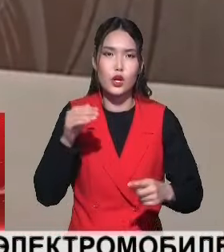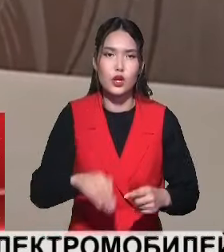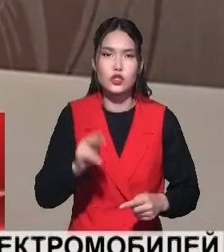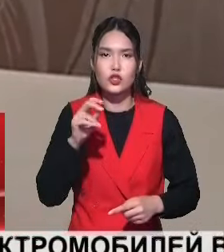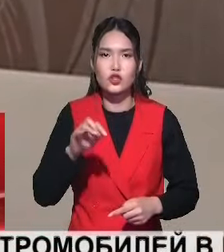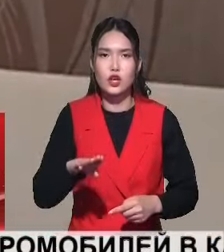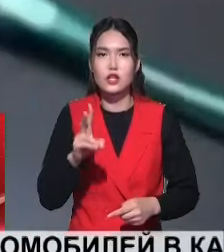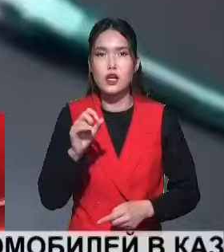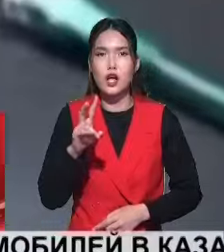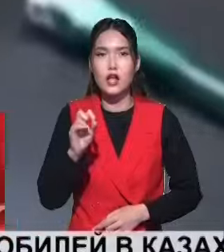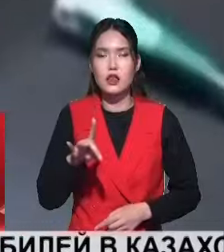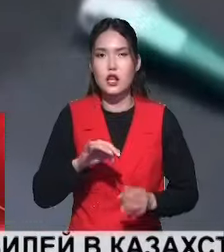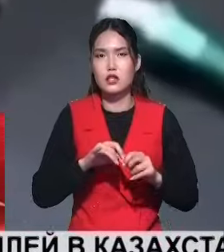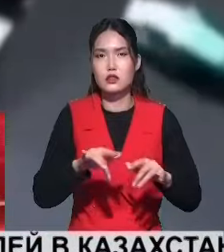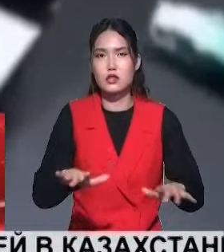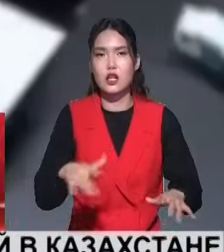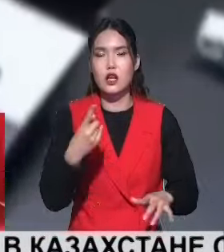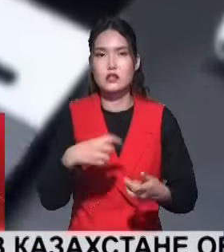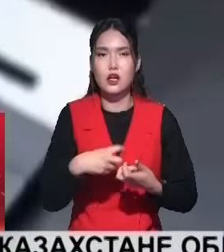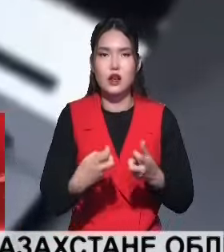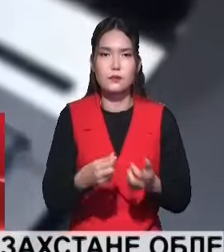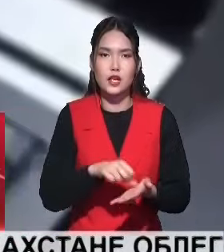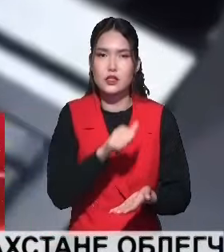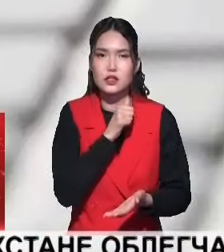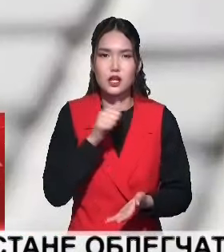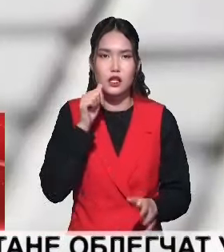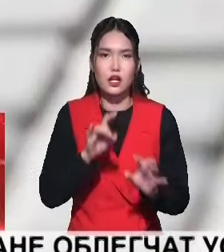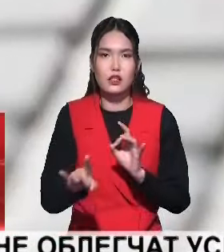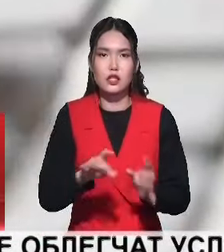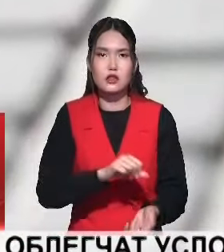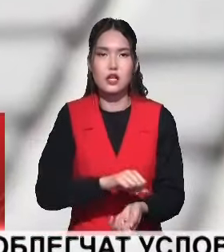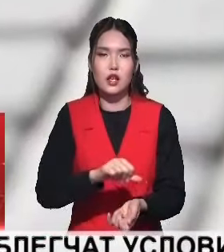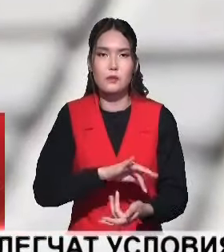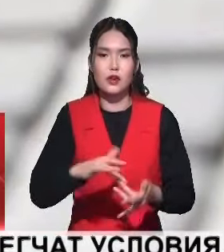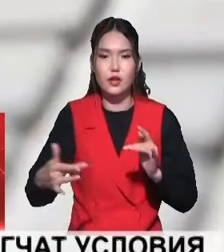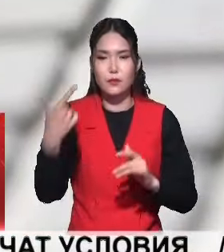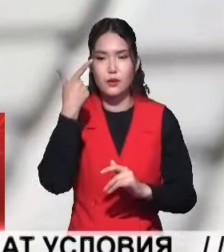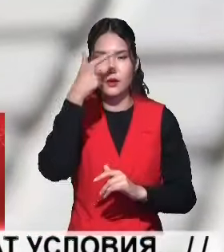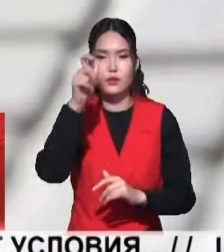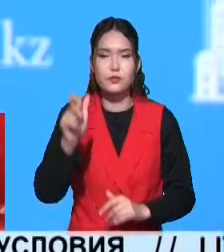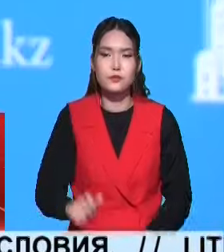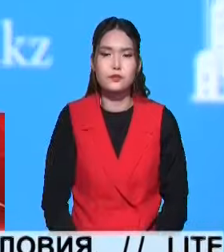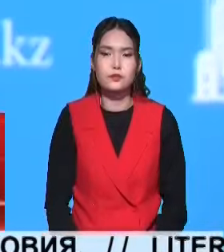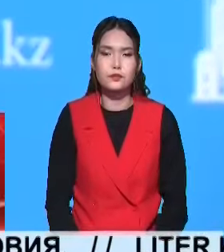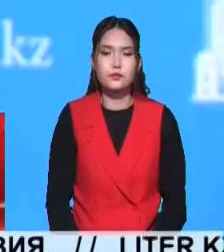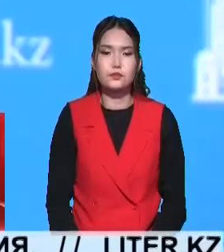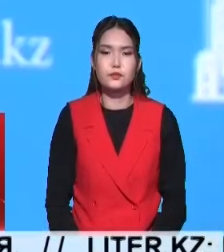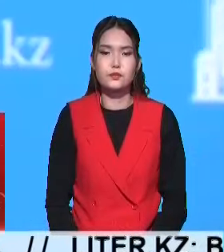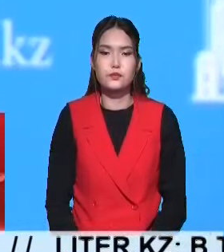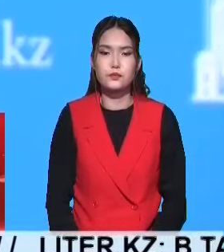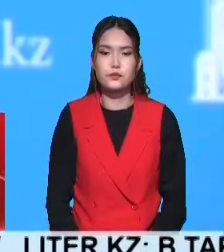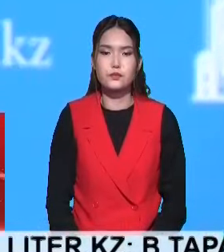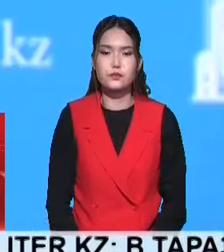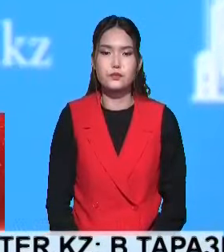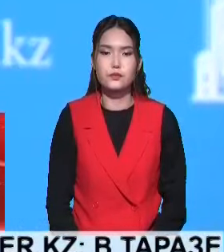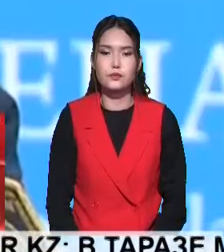и каналов распространения. Еще одной проблемой является скрытая реклама наркотиков на сайтах объявлений. Выявляется